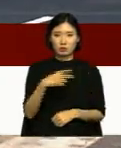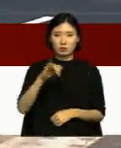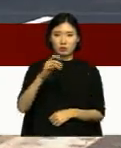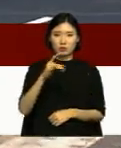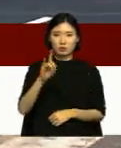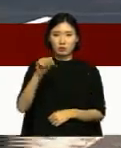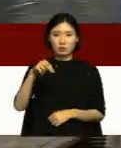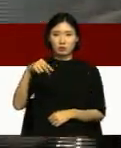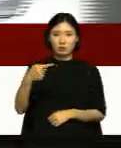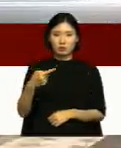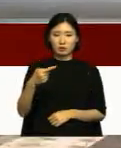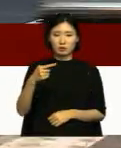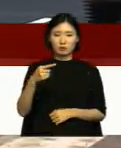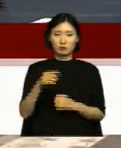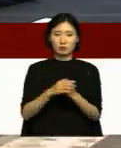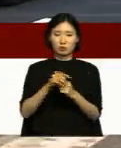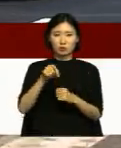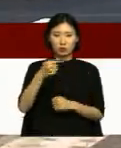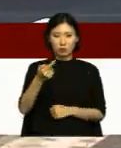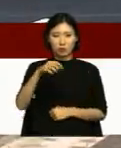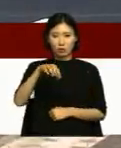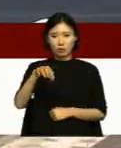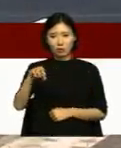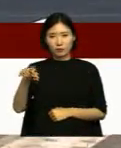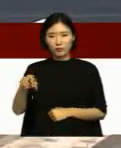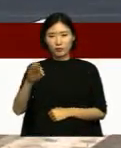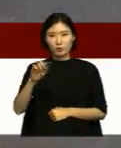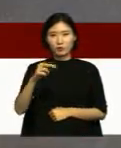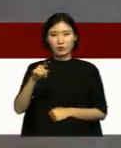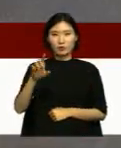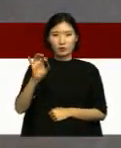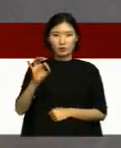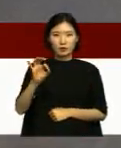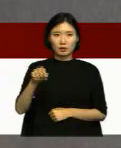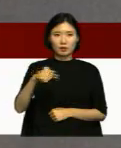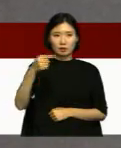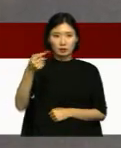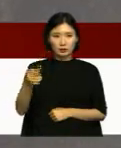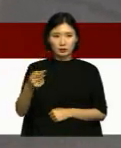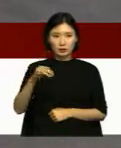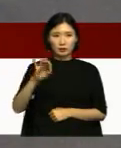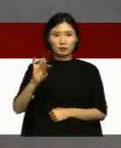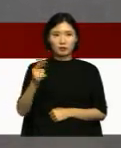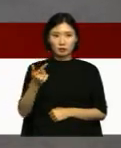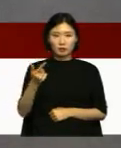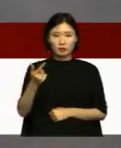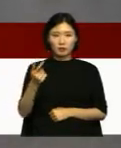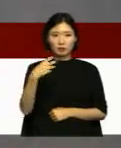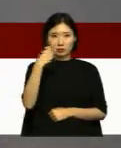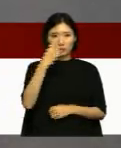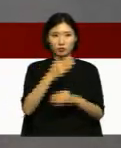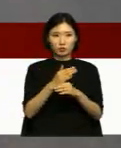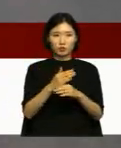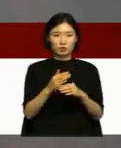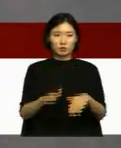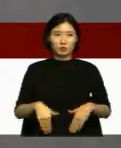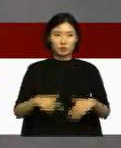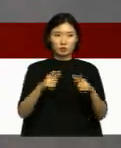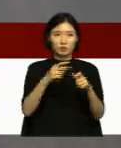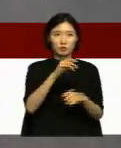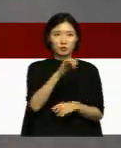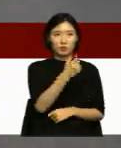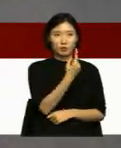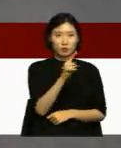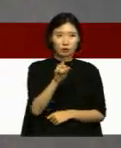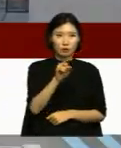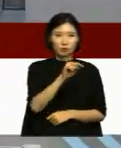킨텍스, 주염역과 풍산역, 식사지구를 지나 원당역과 원흥역, 신원마을 구간을 검토 중이며, 남부 노선은